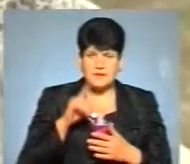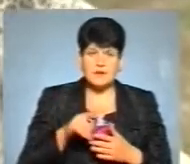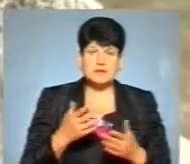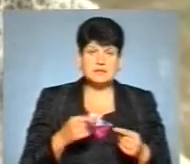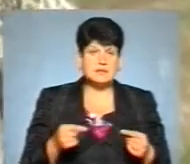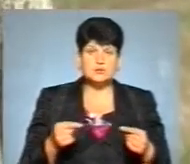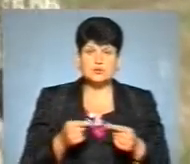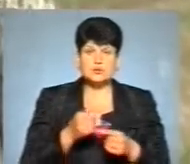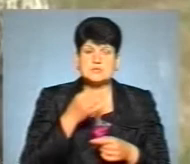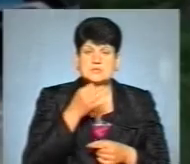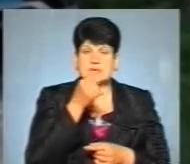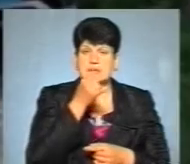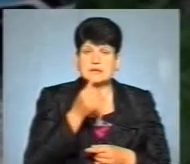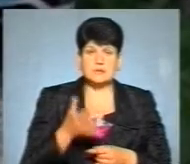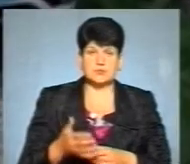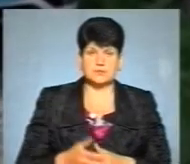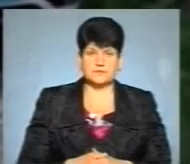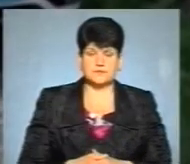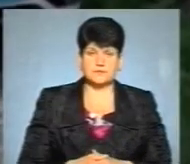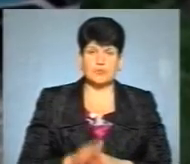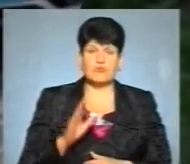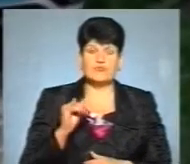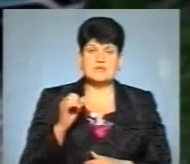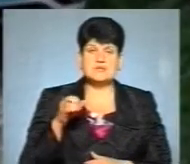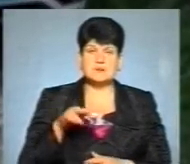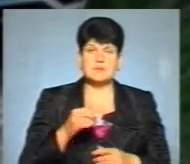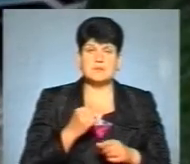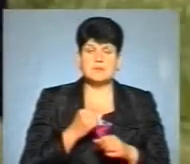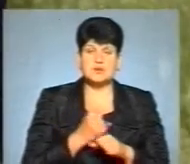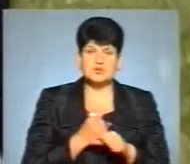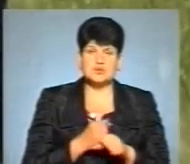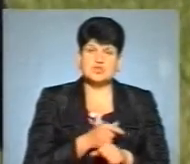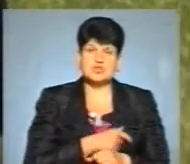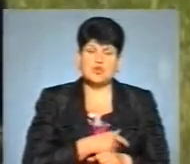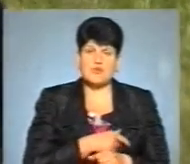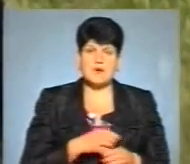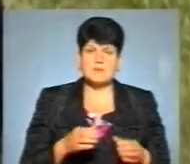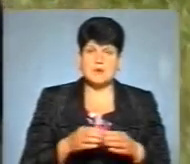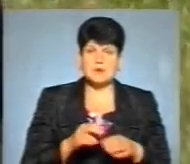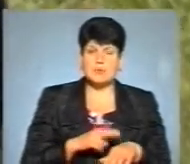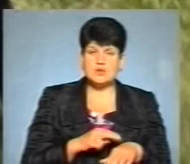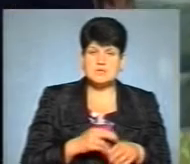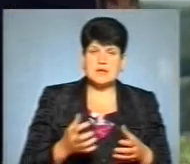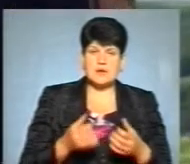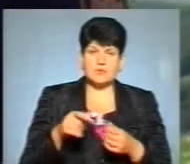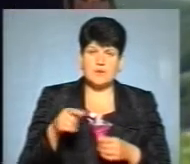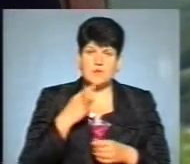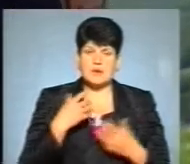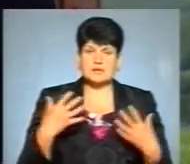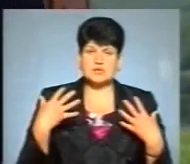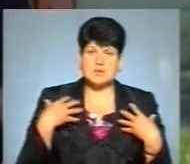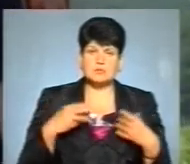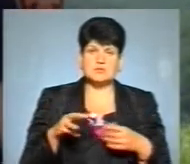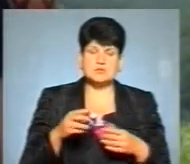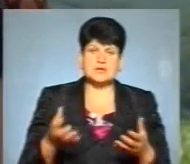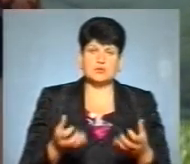точно ми ще не можемо сказати. У Вістрі працює чергова бригада поліцейських і рятувальників. За словами начальника Монастирської рятувальної служби